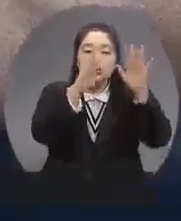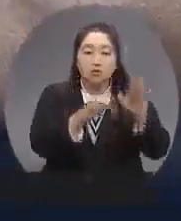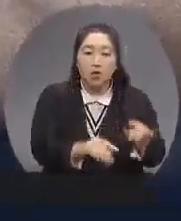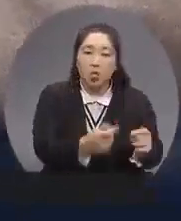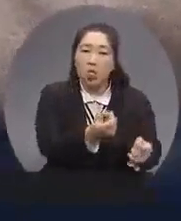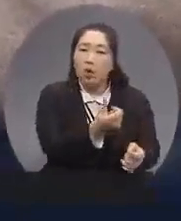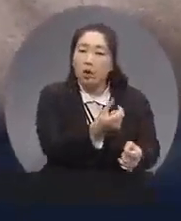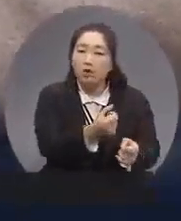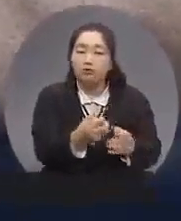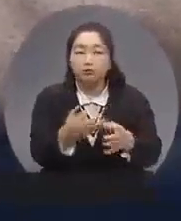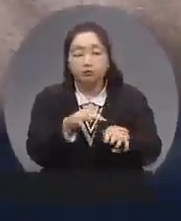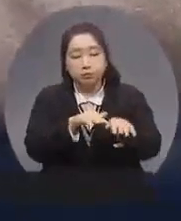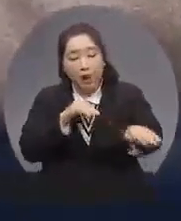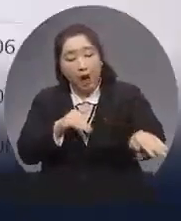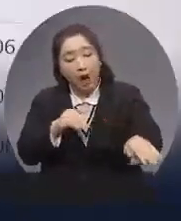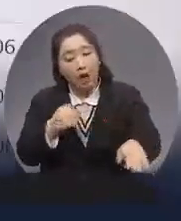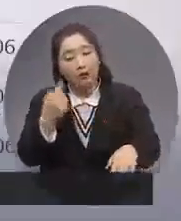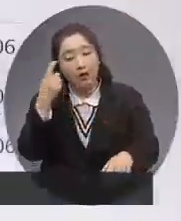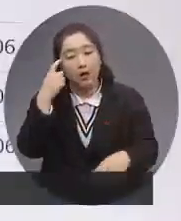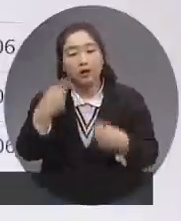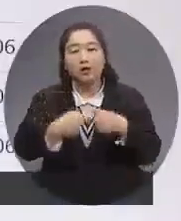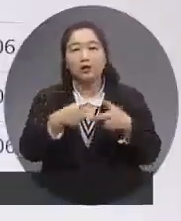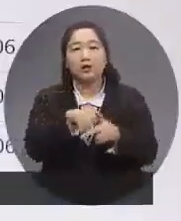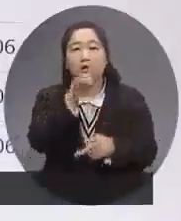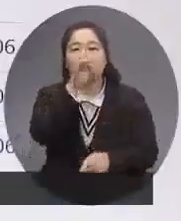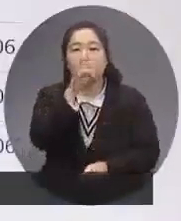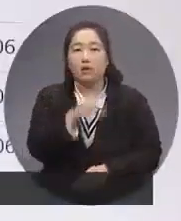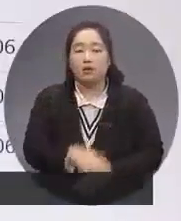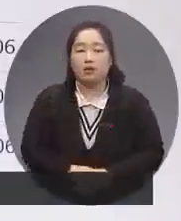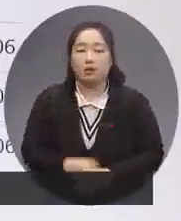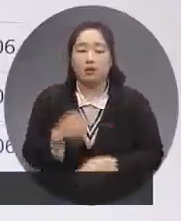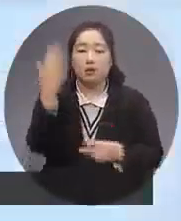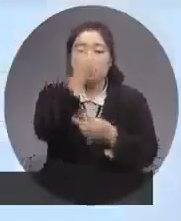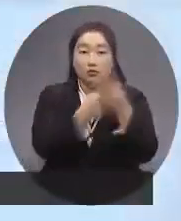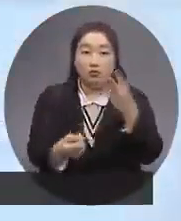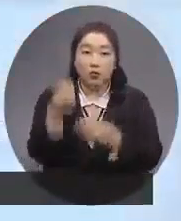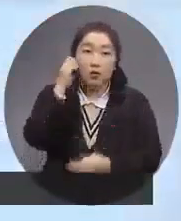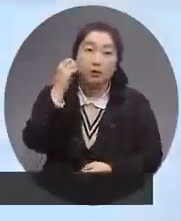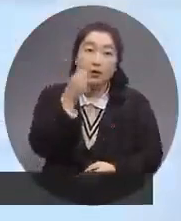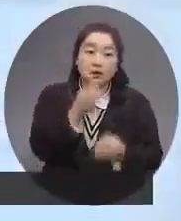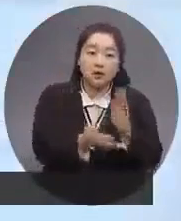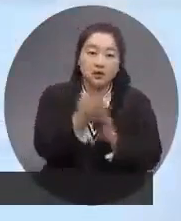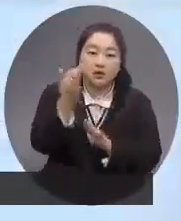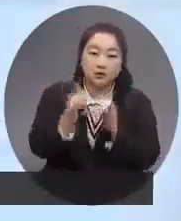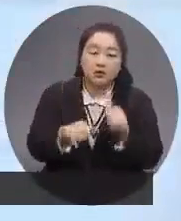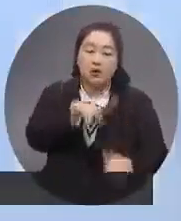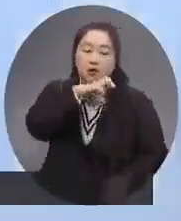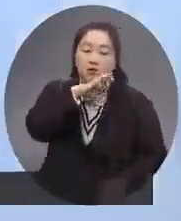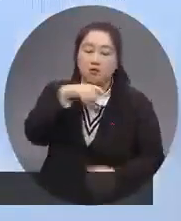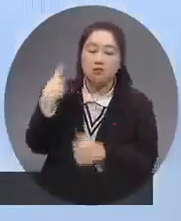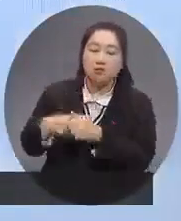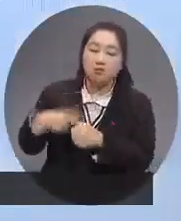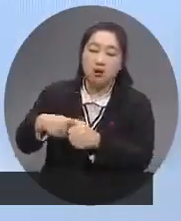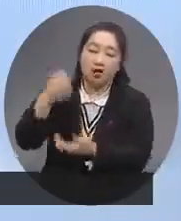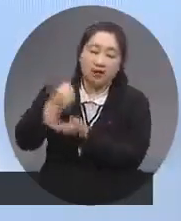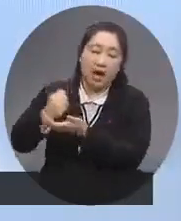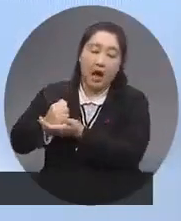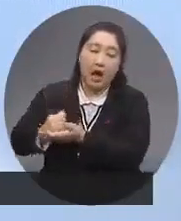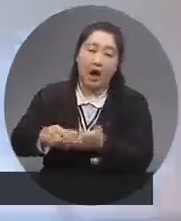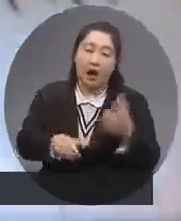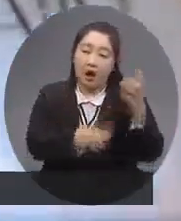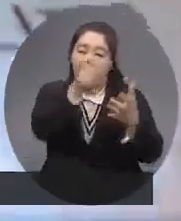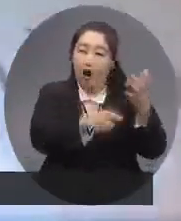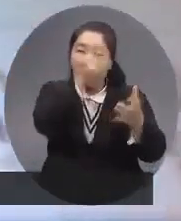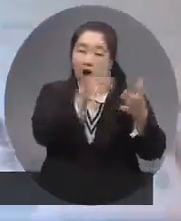조금 이해가 안 가는. 청주시 홈페이지에는 시민들의 비난과 항의, 조롱이 빗발쳤습니다.